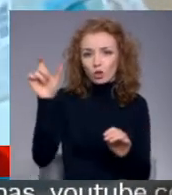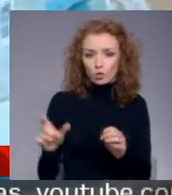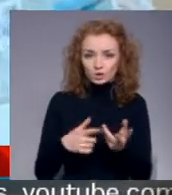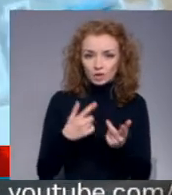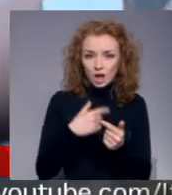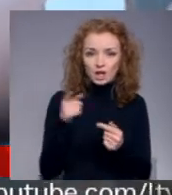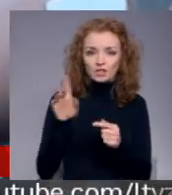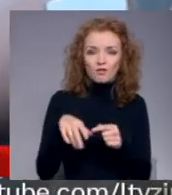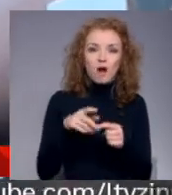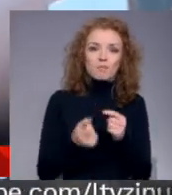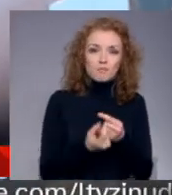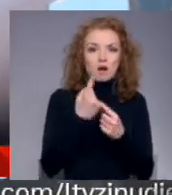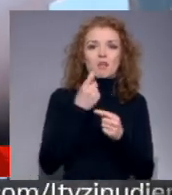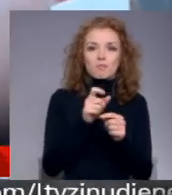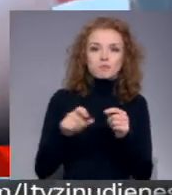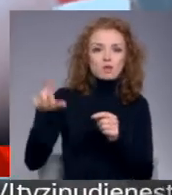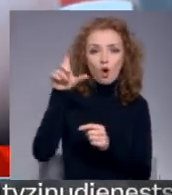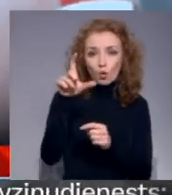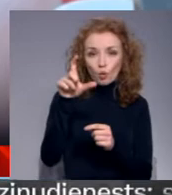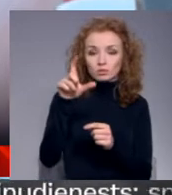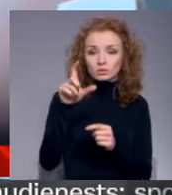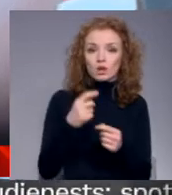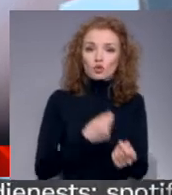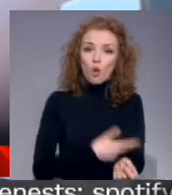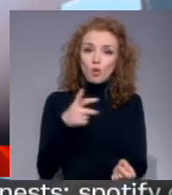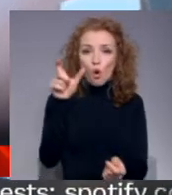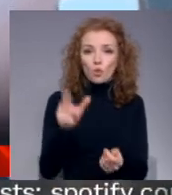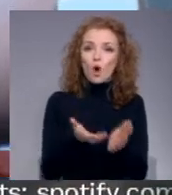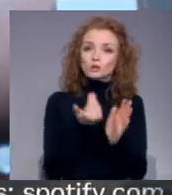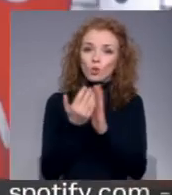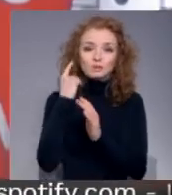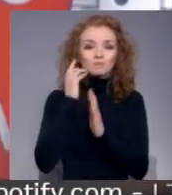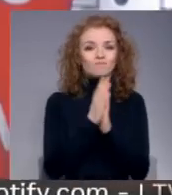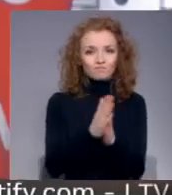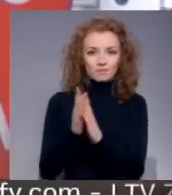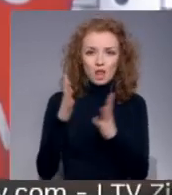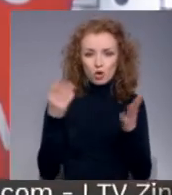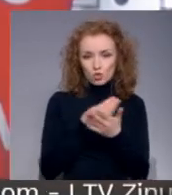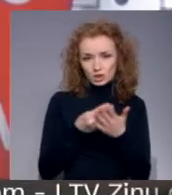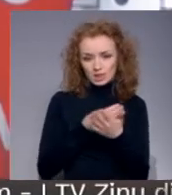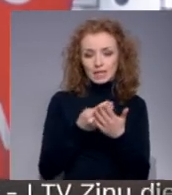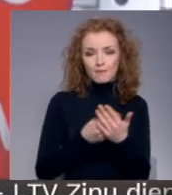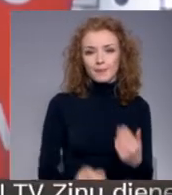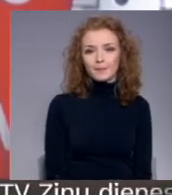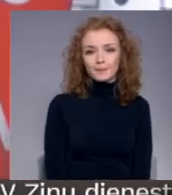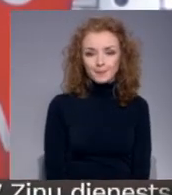ietekmēt pieprasījuma pieaugumu, tādēļ donoru atsaucībai šobrīd ir jo īpaši liela nozīme. Sandra Zariņelvis, Cāzars, Vidzemes televīzija.